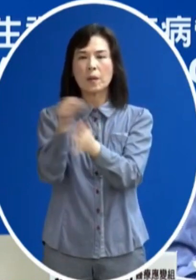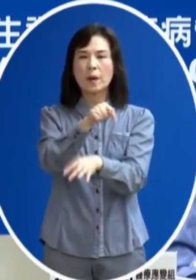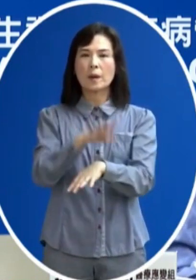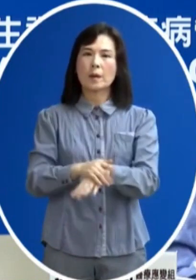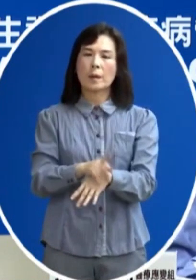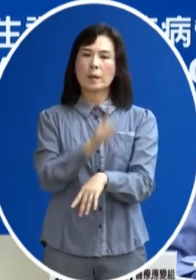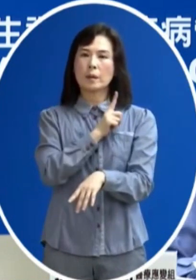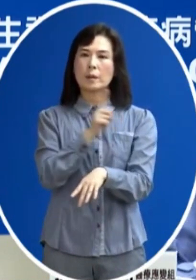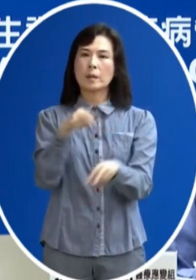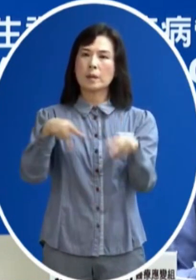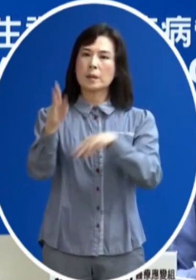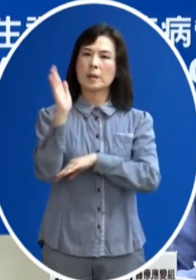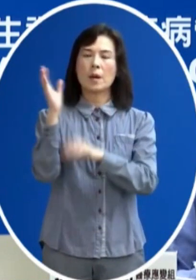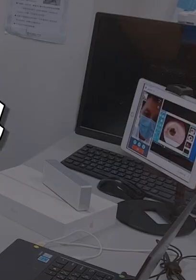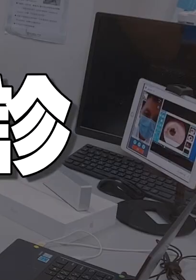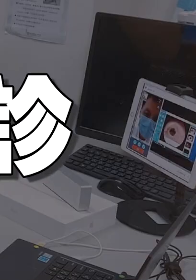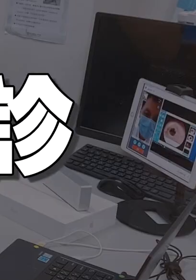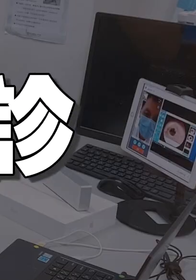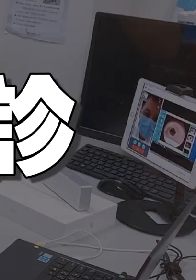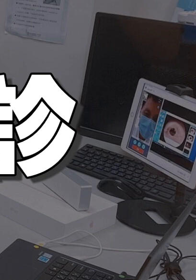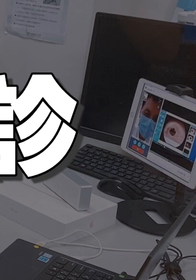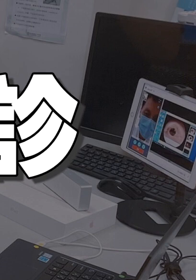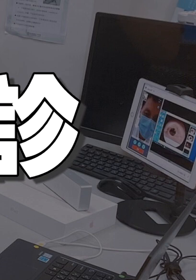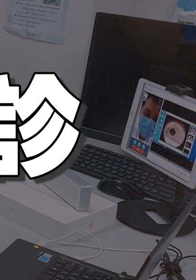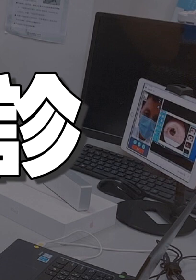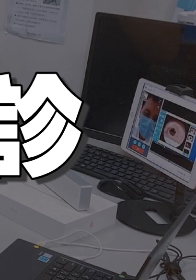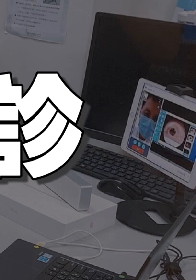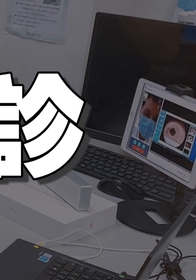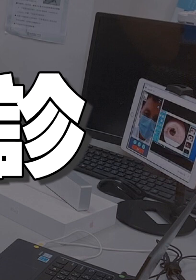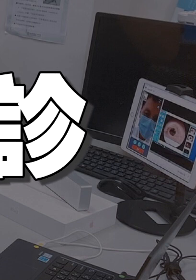在行政的一个负担。